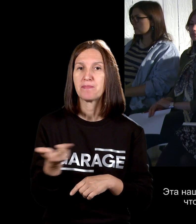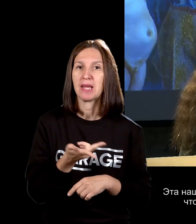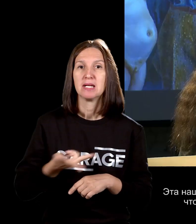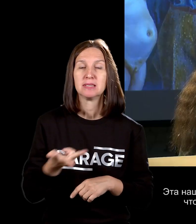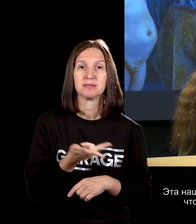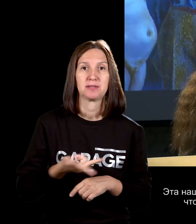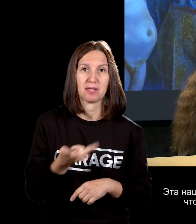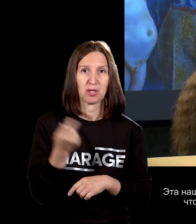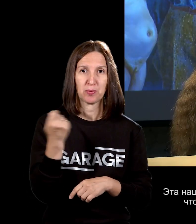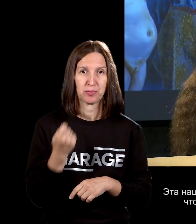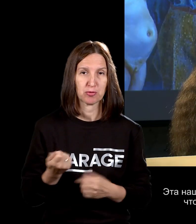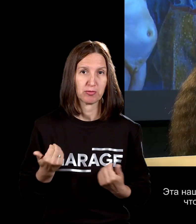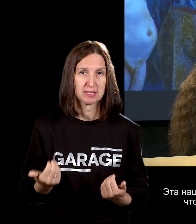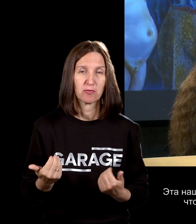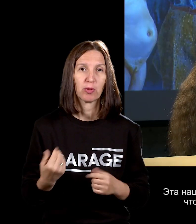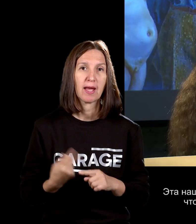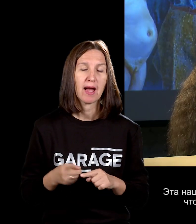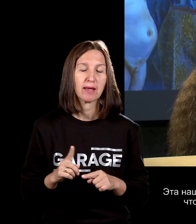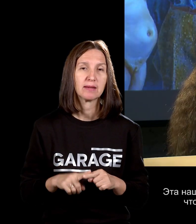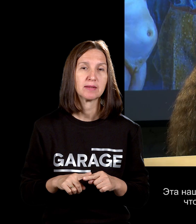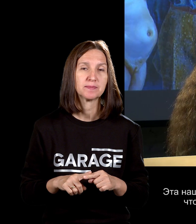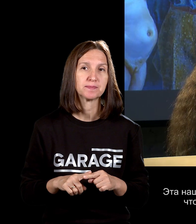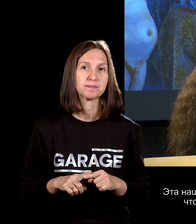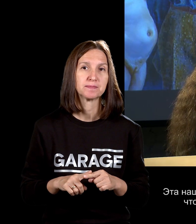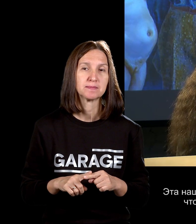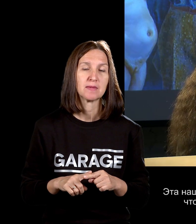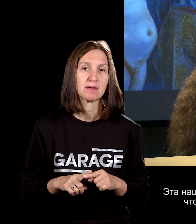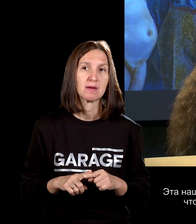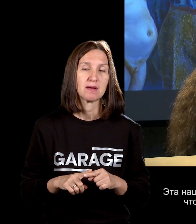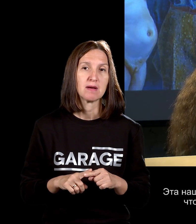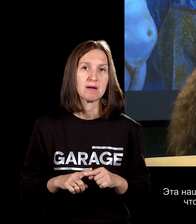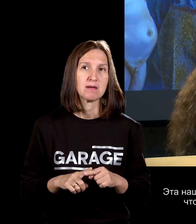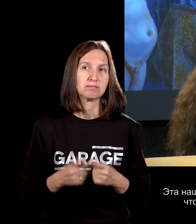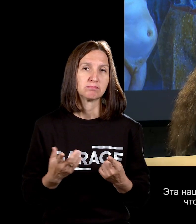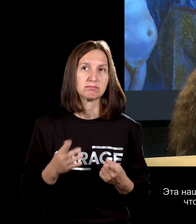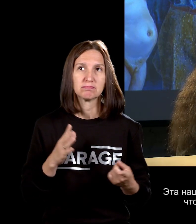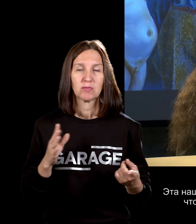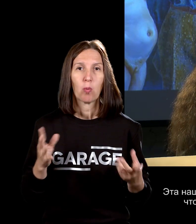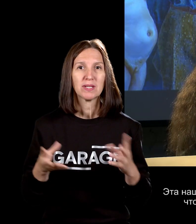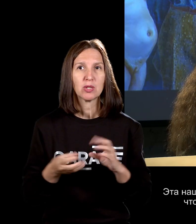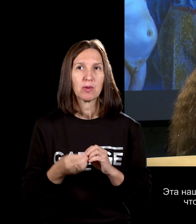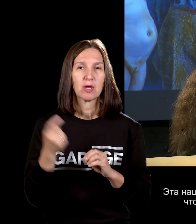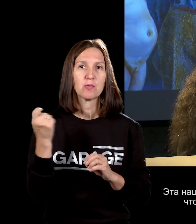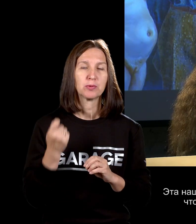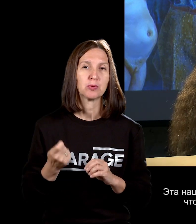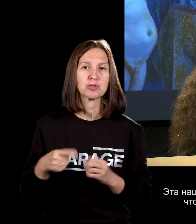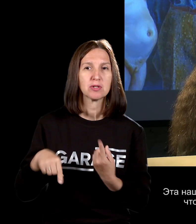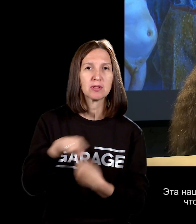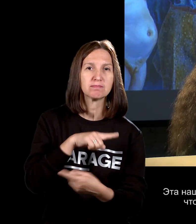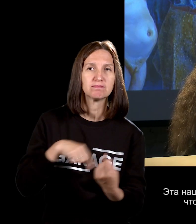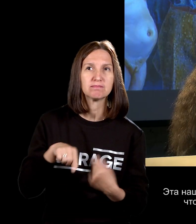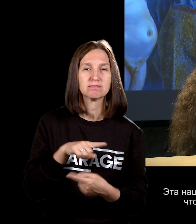оба три наших героя сегодняшних, это, которых я объединила, это, наверное, художники, которых роднит то, что